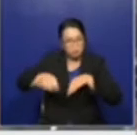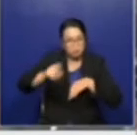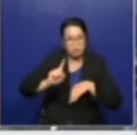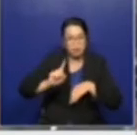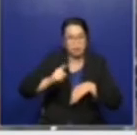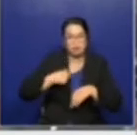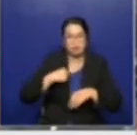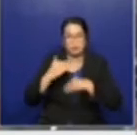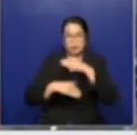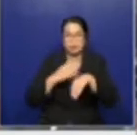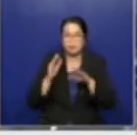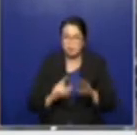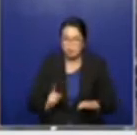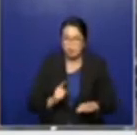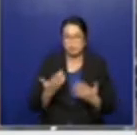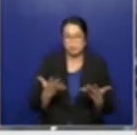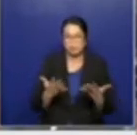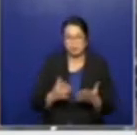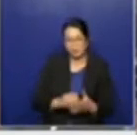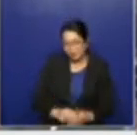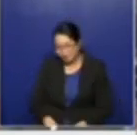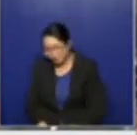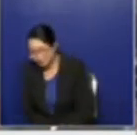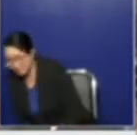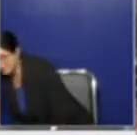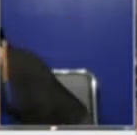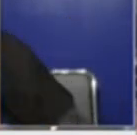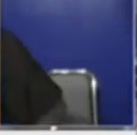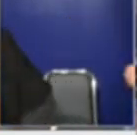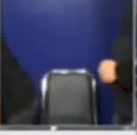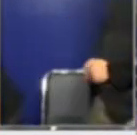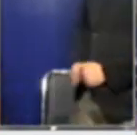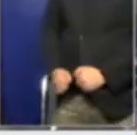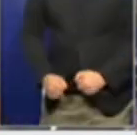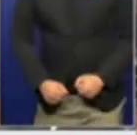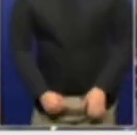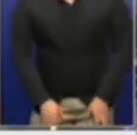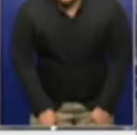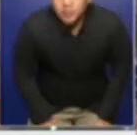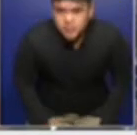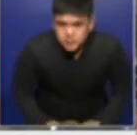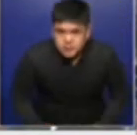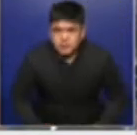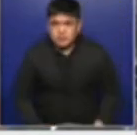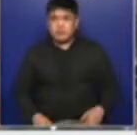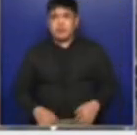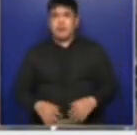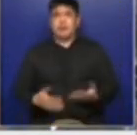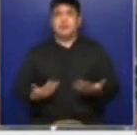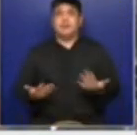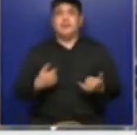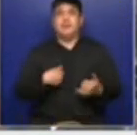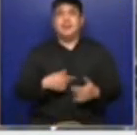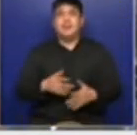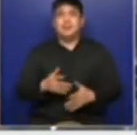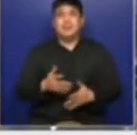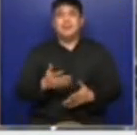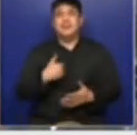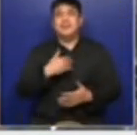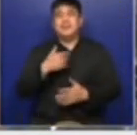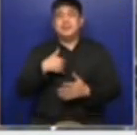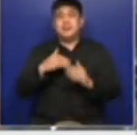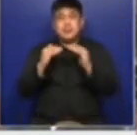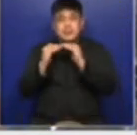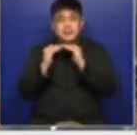าพื้นที่ในต่างจังหวัดที่ยังไม่มีหลายสิ่งหลายอย่างที่ไม่ทัดเทียม